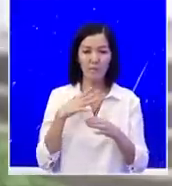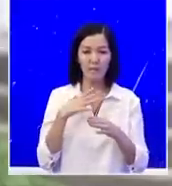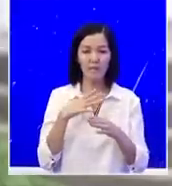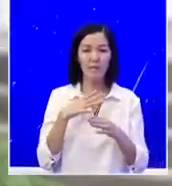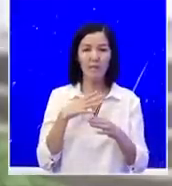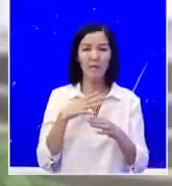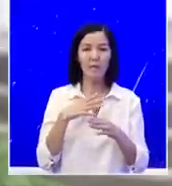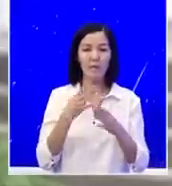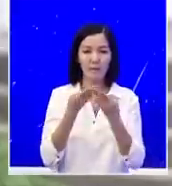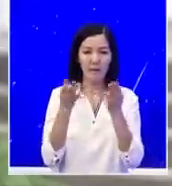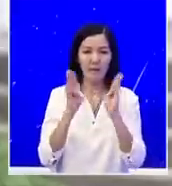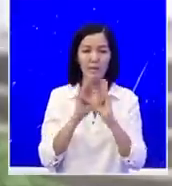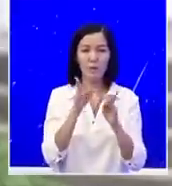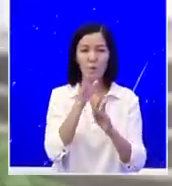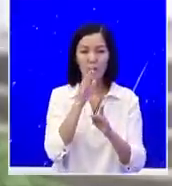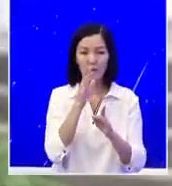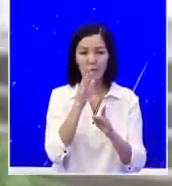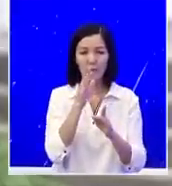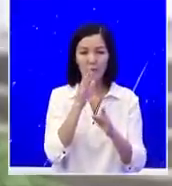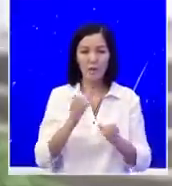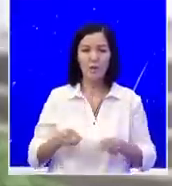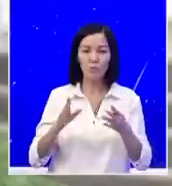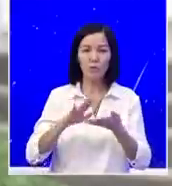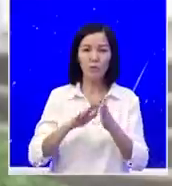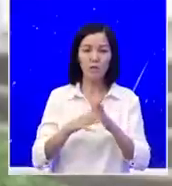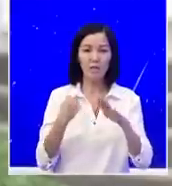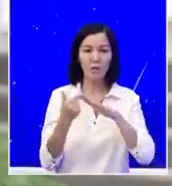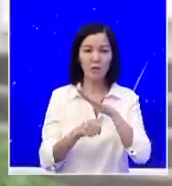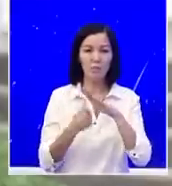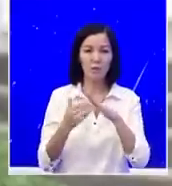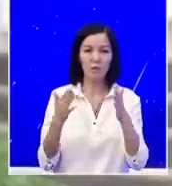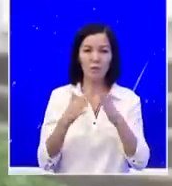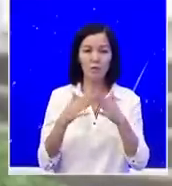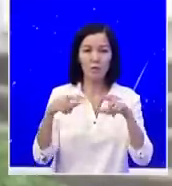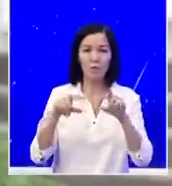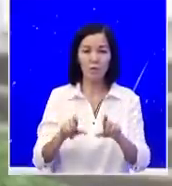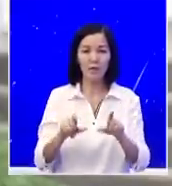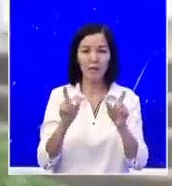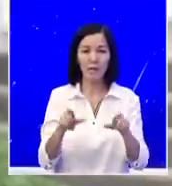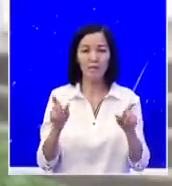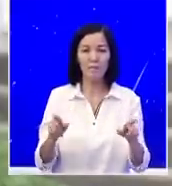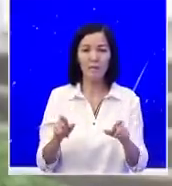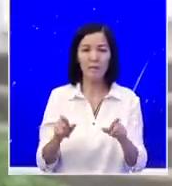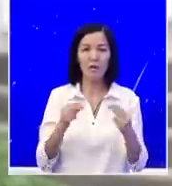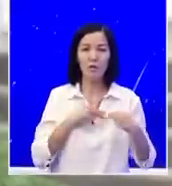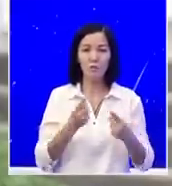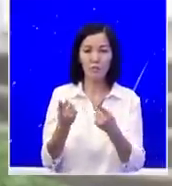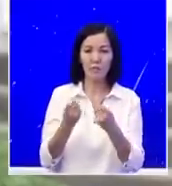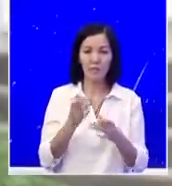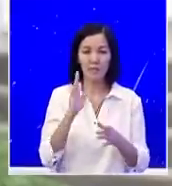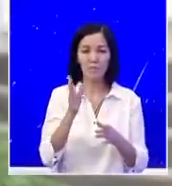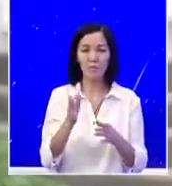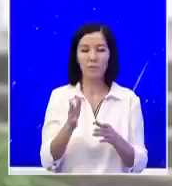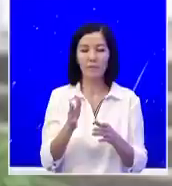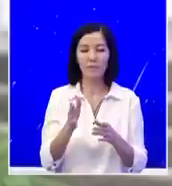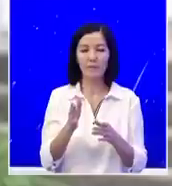осы карантин кезінде, осы төтенше жағдайда жұмыссыз қалған, үйінде қаражатсыз қалған отбасыларға,